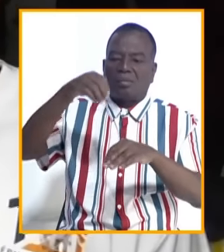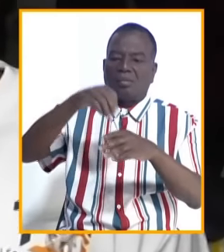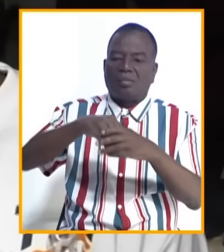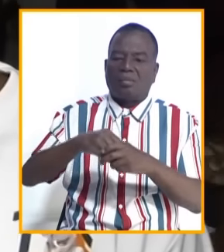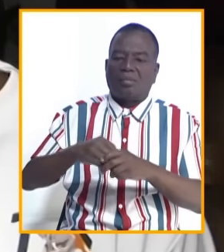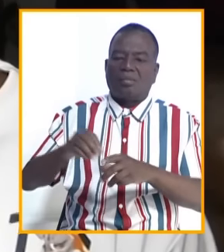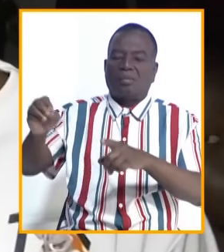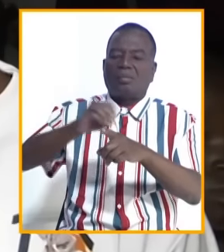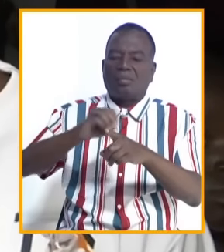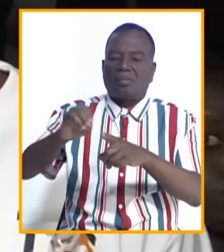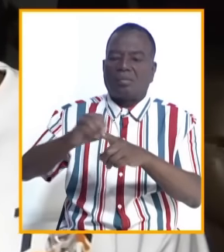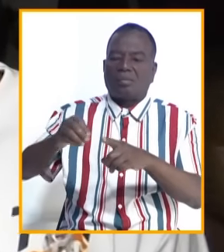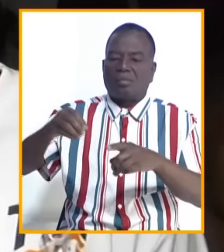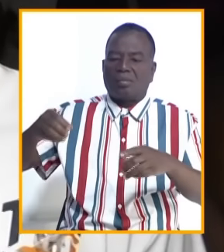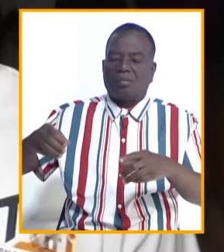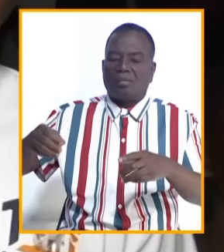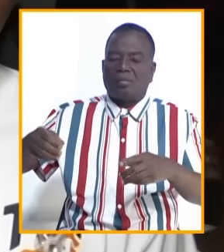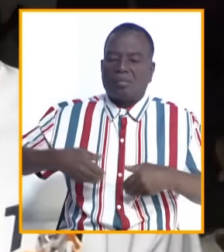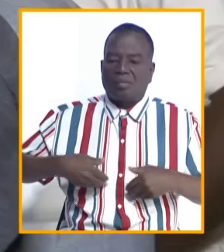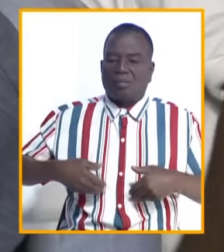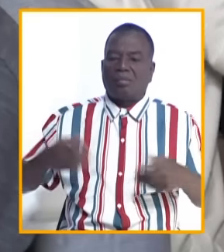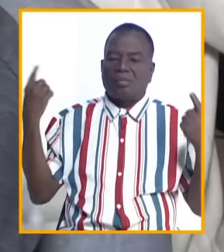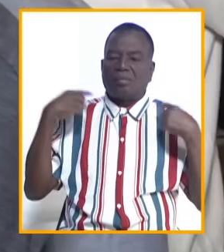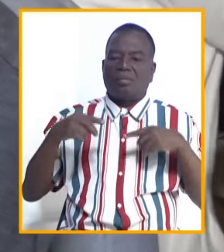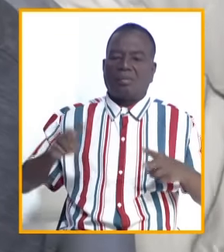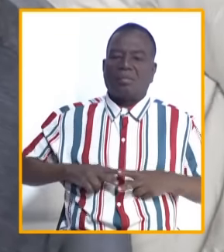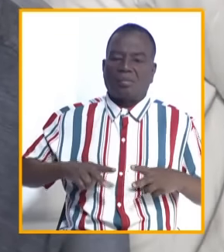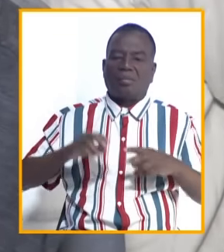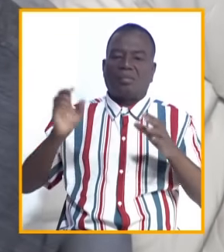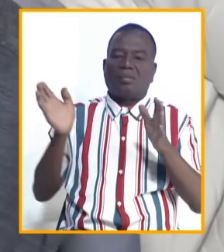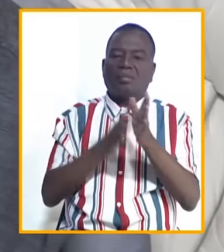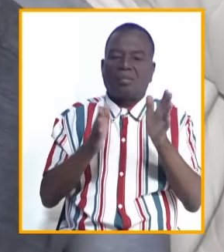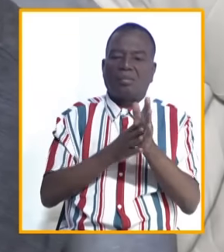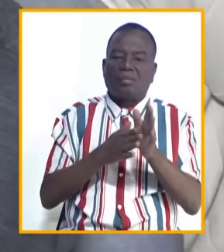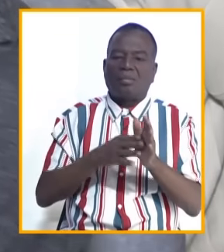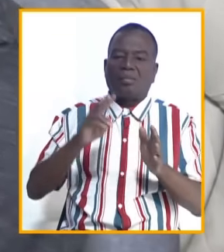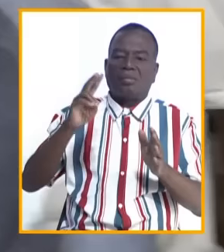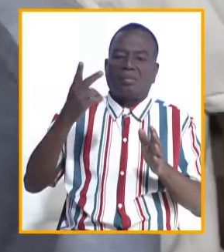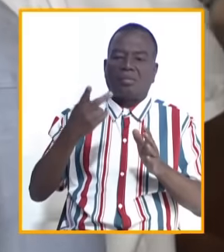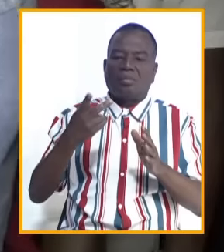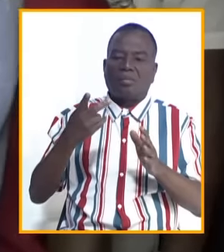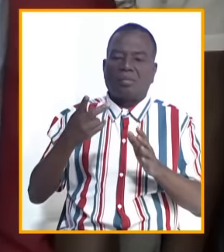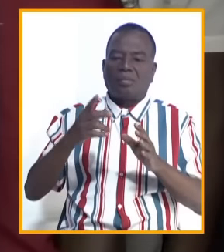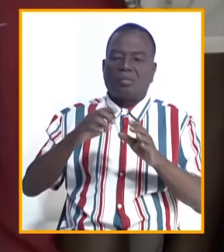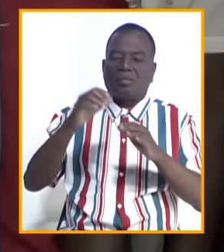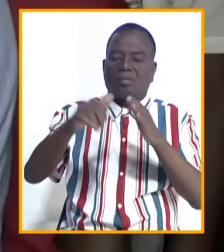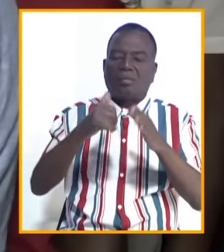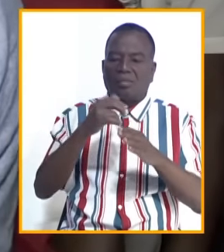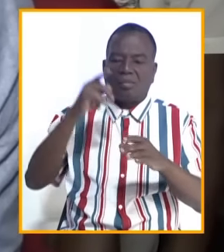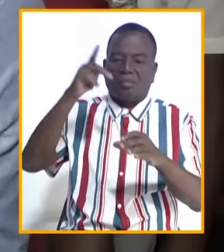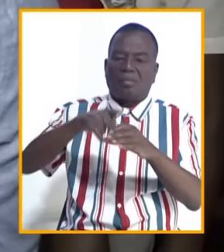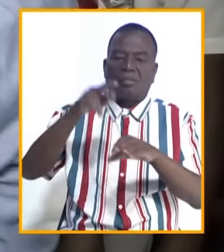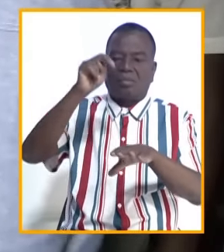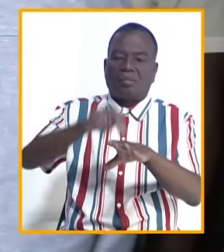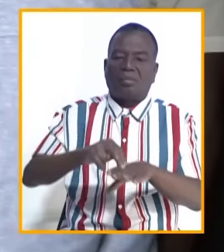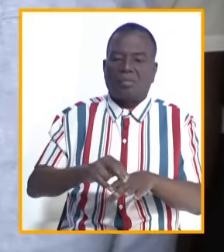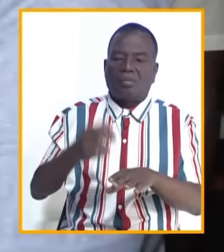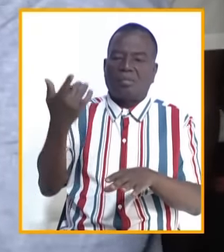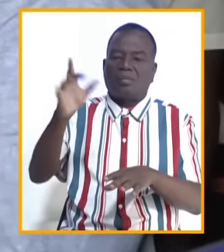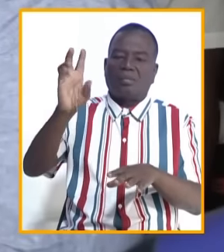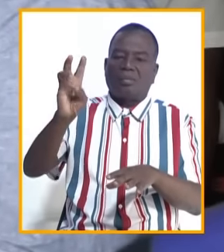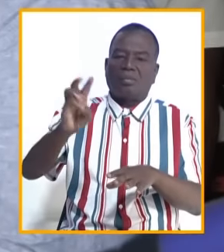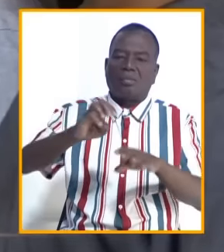ministre pour son accompagnement. Ce tournoi est organisé dans l'optique d'occuper sainement la jeunesse pendant les vacances scolaires.